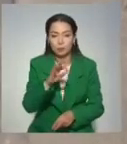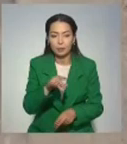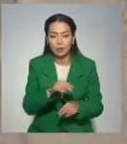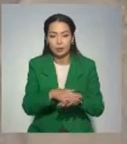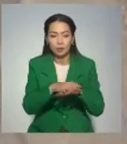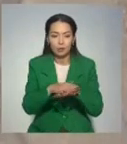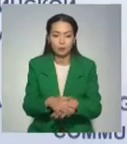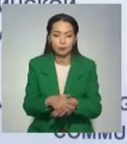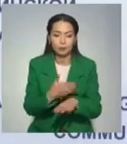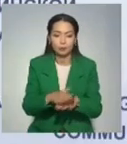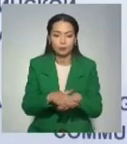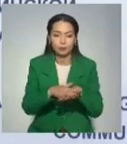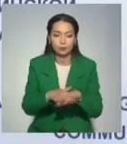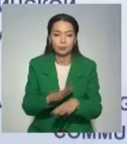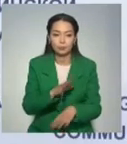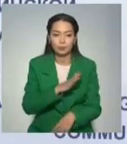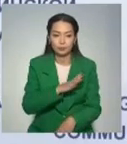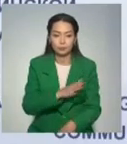теңгеден астам қаражат бөлінді.